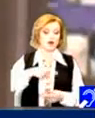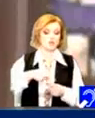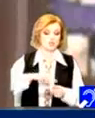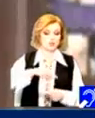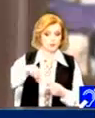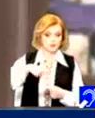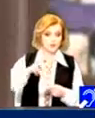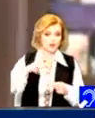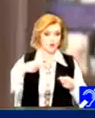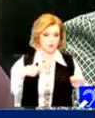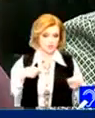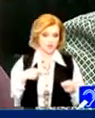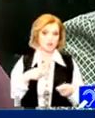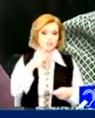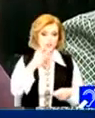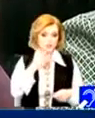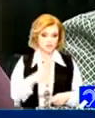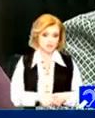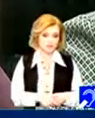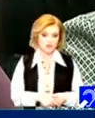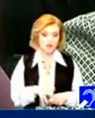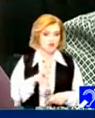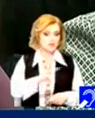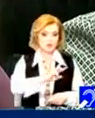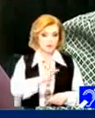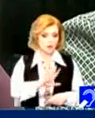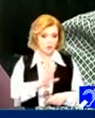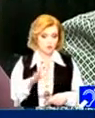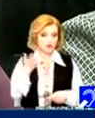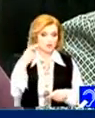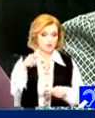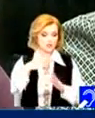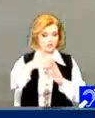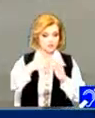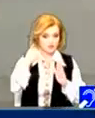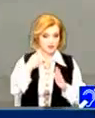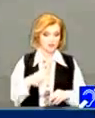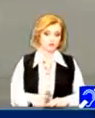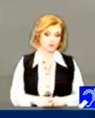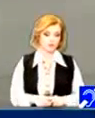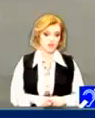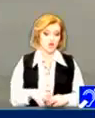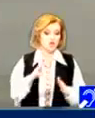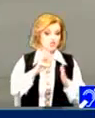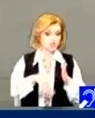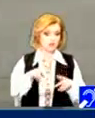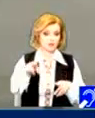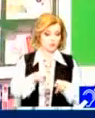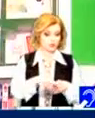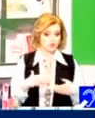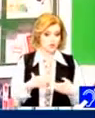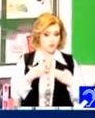economici care comercializează produsele din tutun nu se prezintă la fața locului în timpul controlului inopinat. Nici amenda nu-i sperie pe